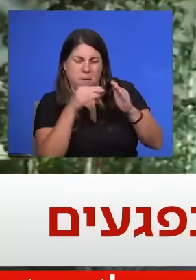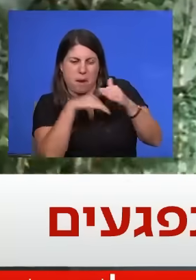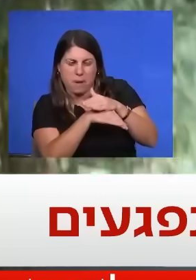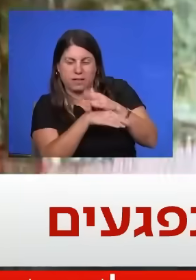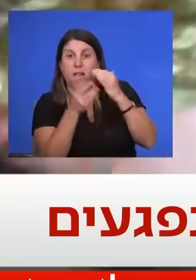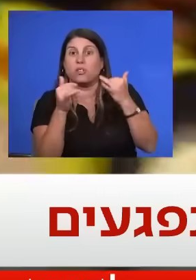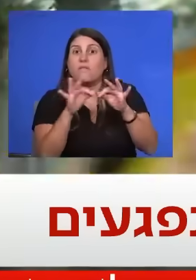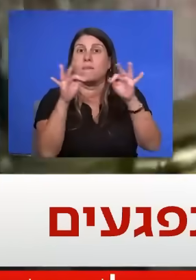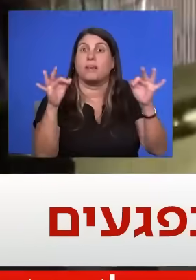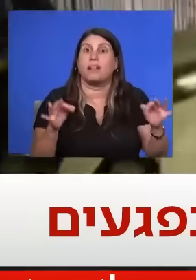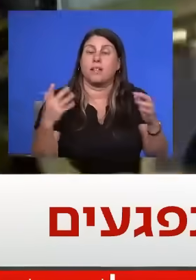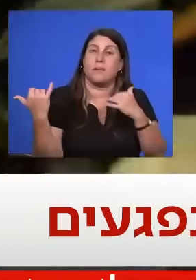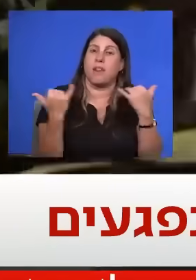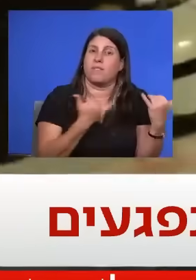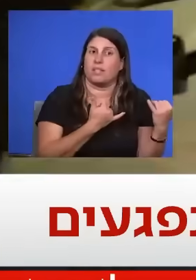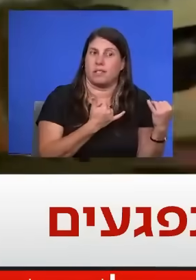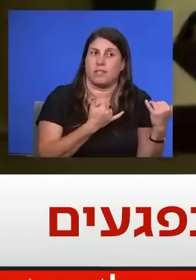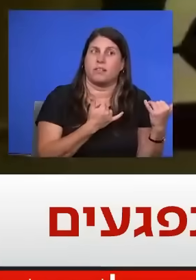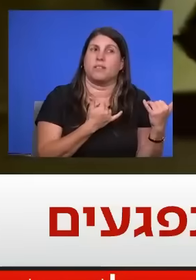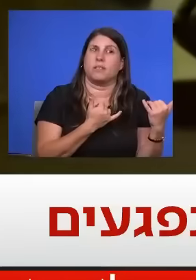את האלוקה.